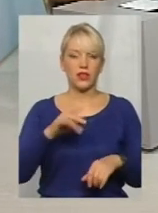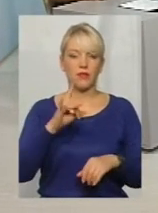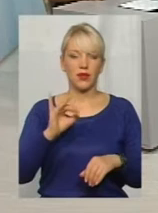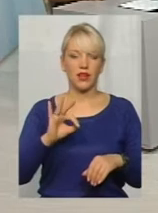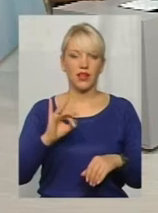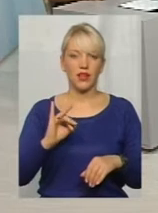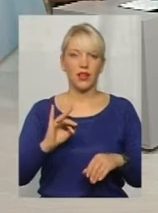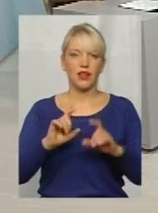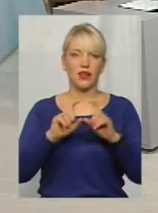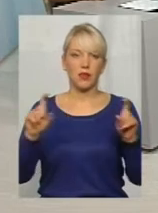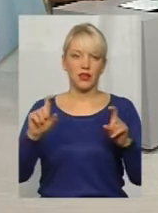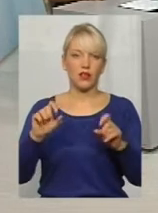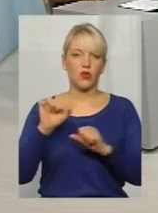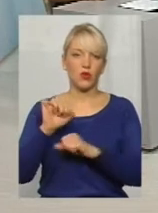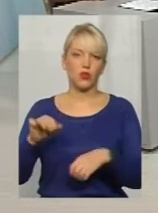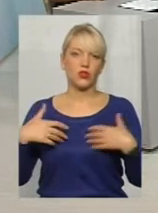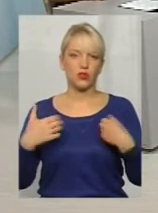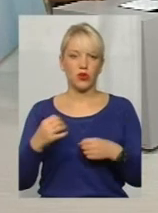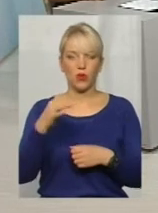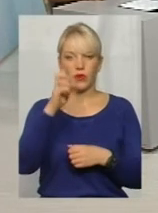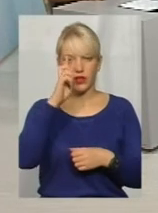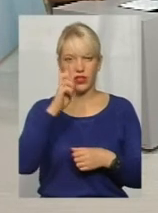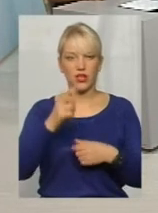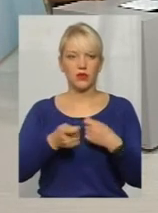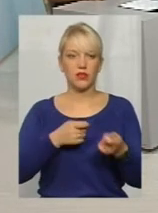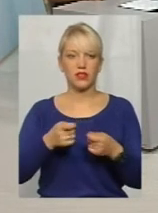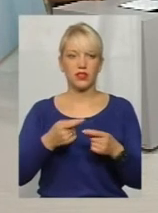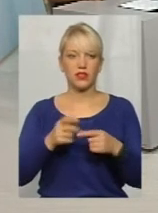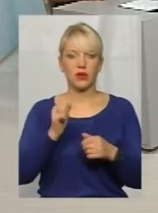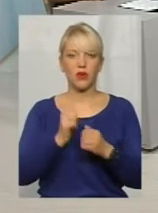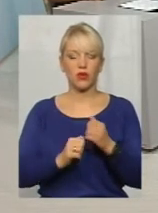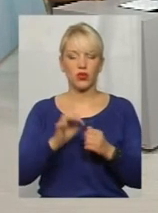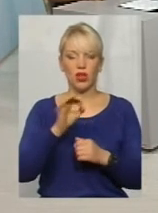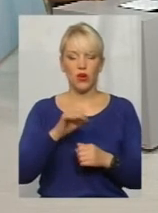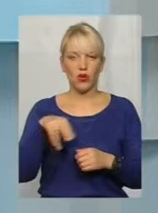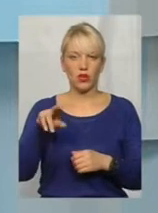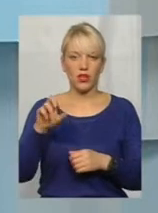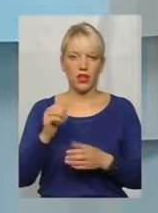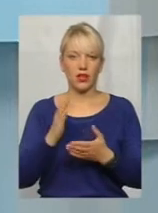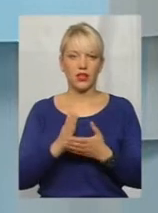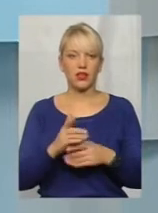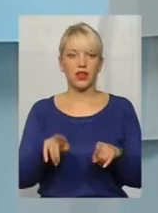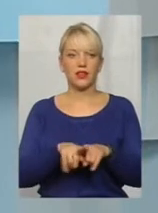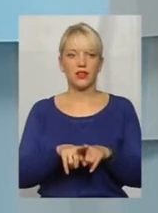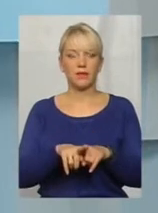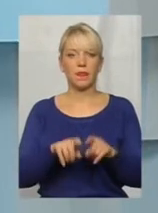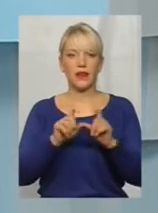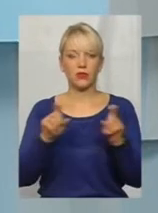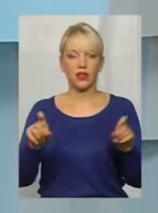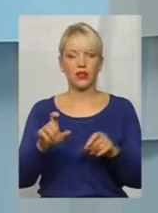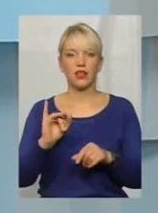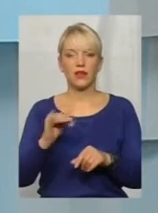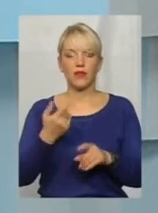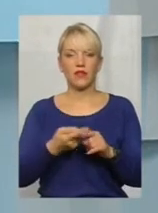охорони здоров'я, в даному випадку Хмельницької облдержадміністрації. При кожній облдержадміністрації створюються дані органи. І вони